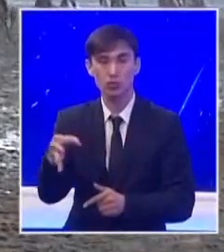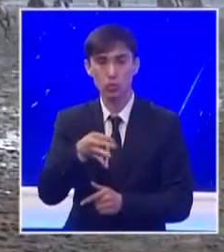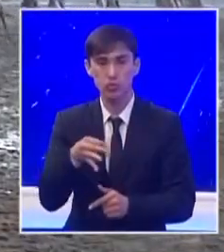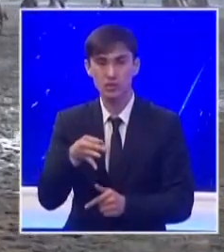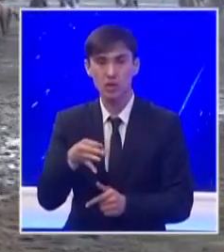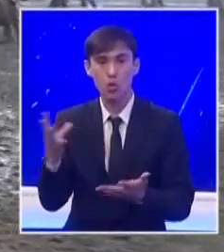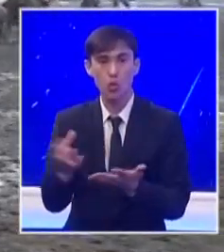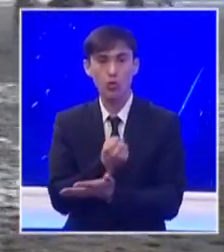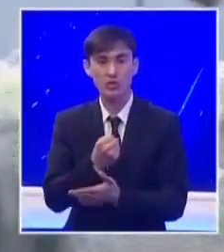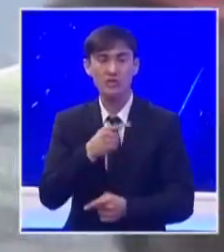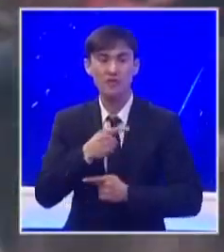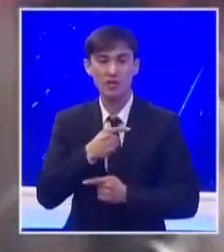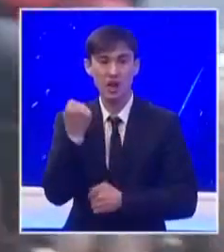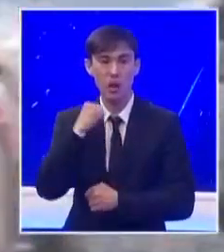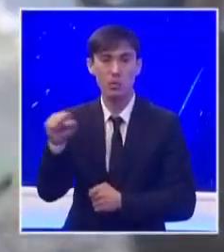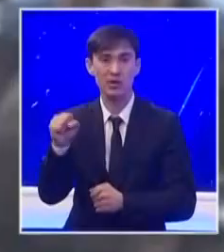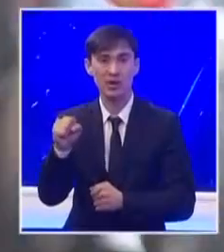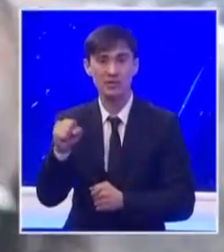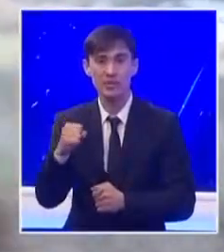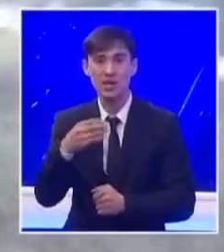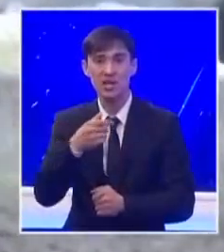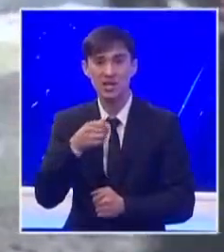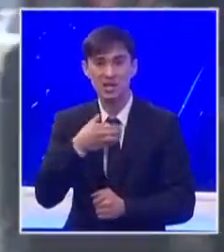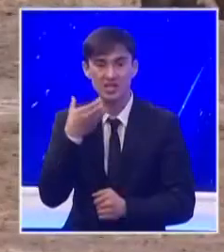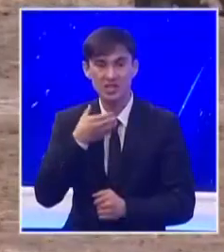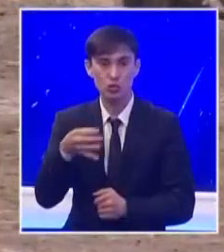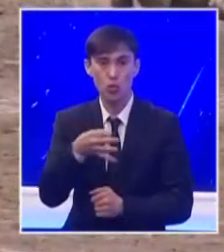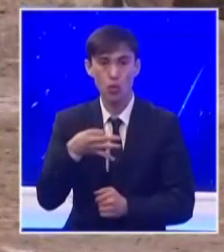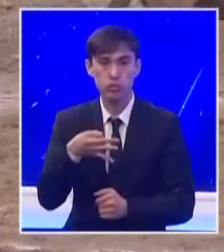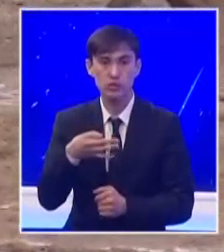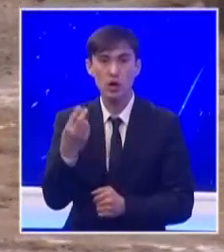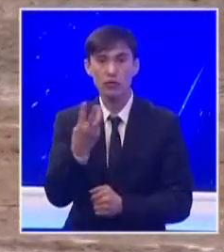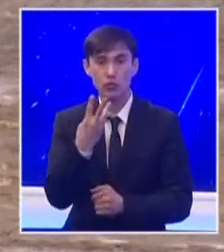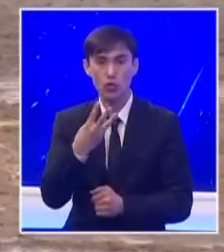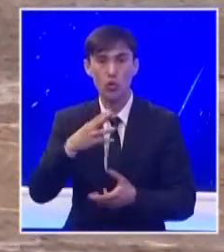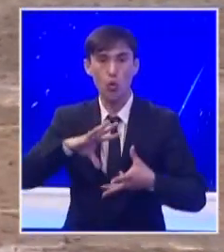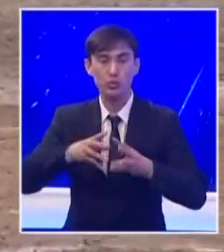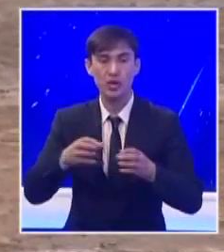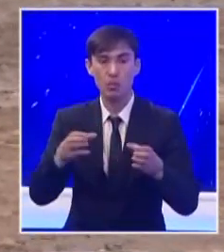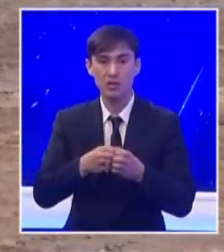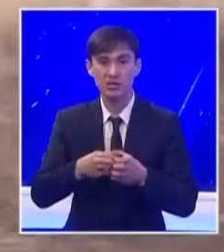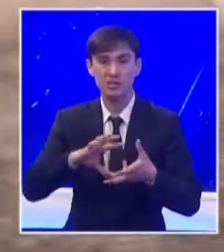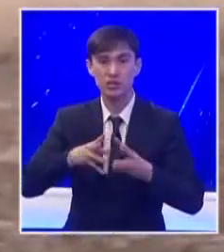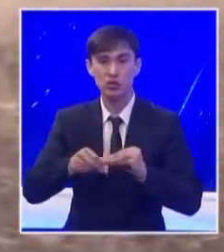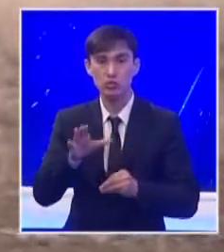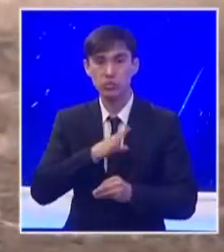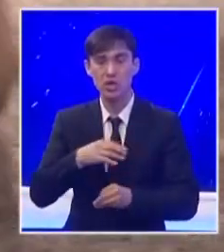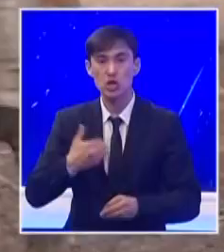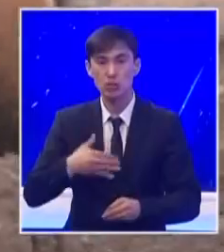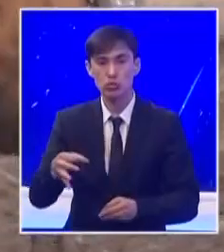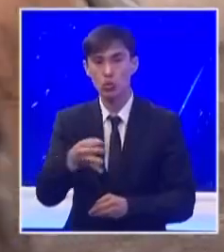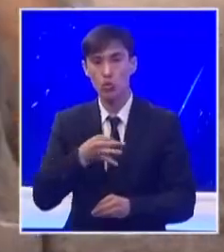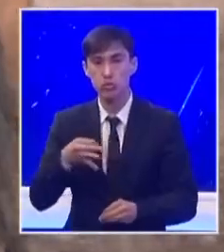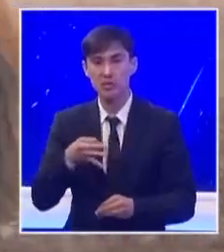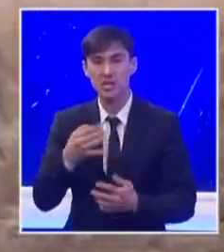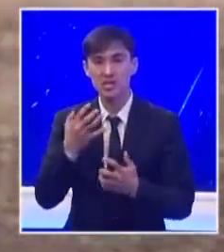области. Им удалось в финале обыграть представителей Кызылординской области. В тройке общекомандного зачета также играли